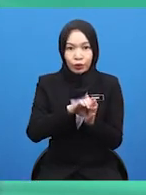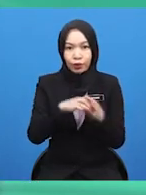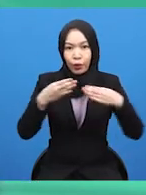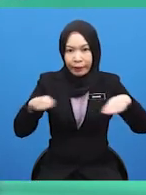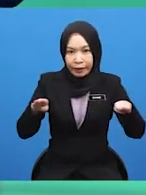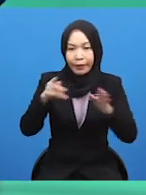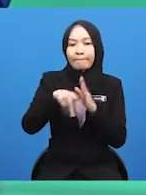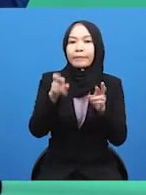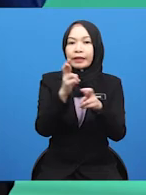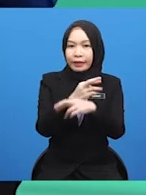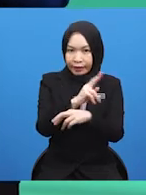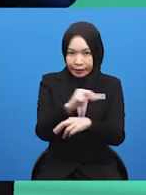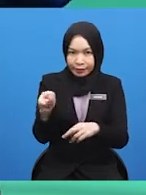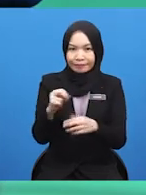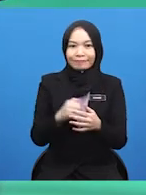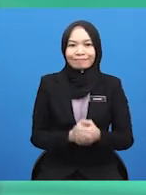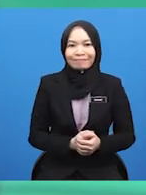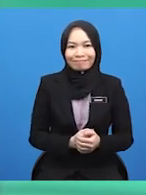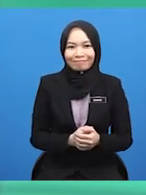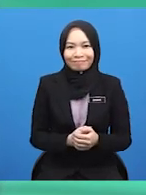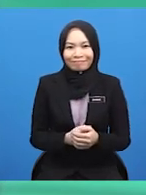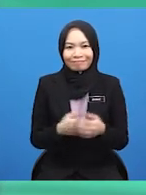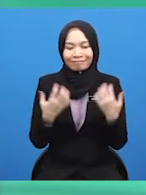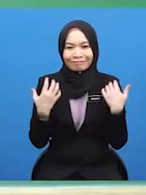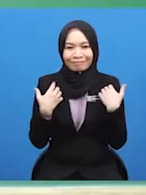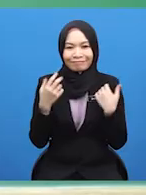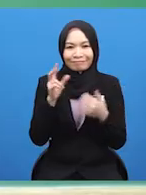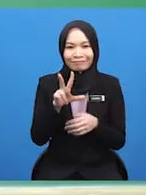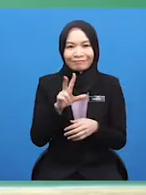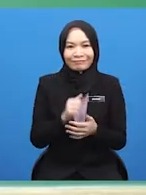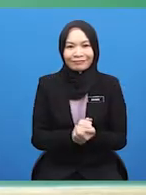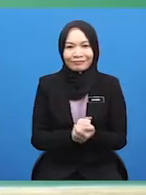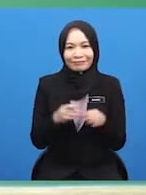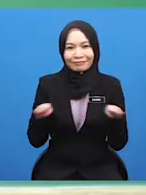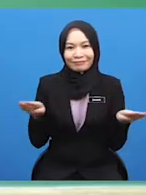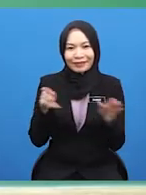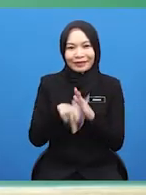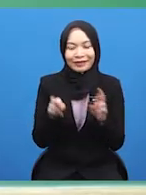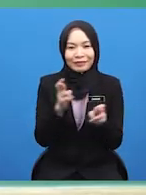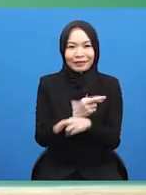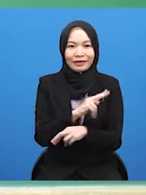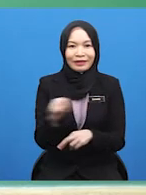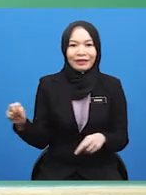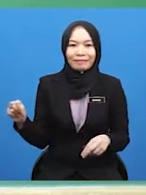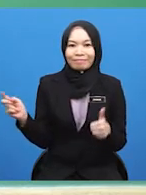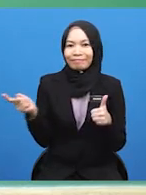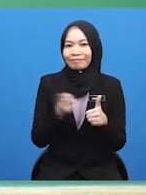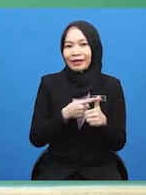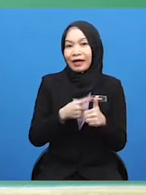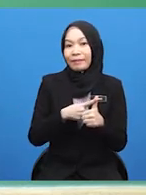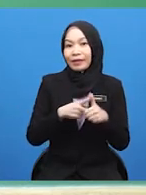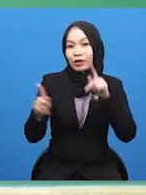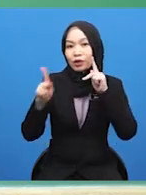perekaan? Excited ni saya, cikgu. Ada tiga bidang perekaan yang kita kena tahu, ya pelajar. Yang pertama, komunikasi